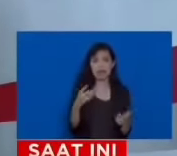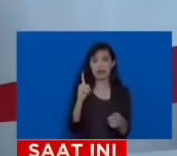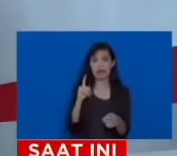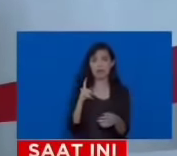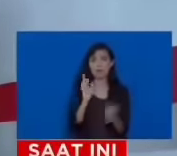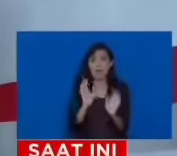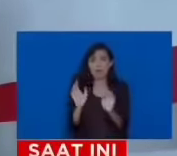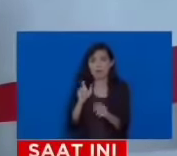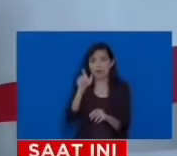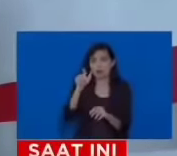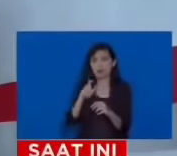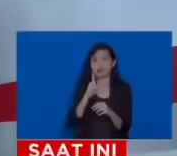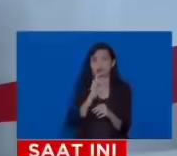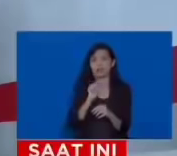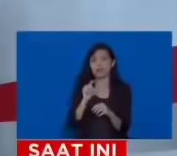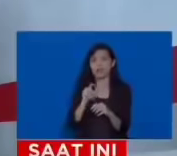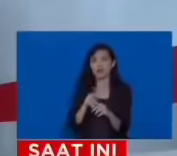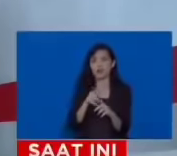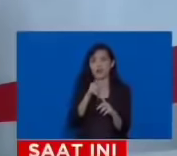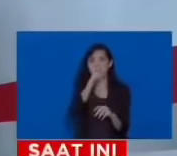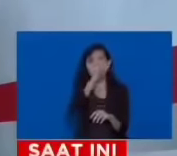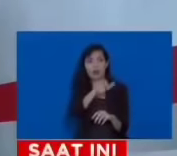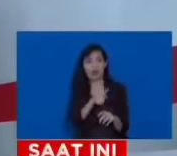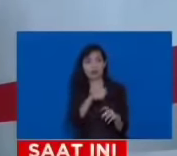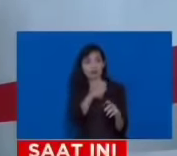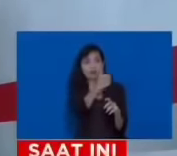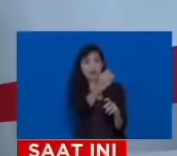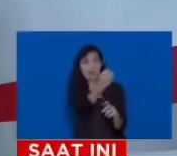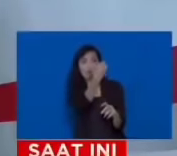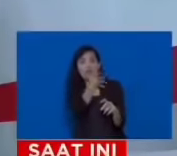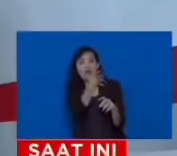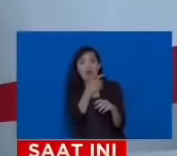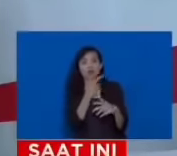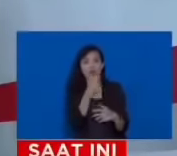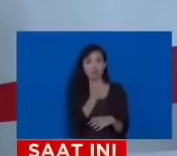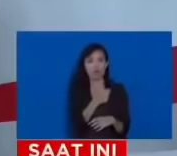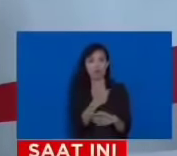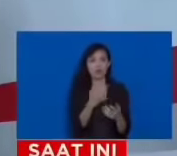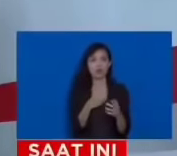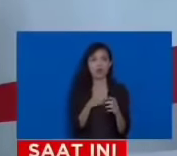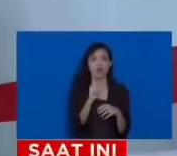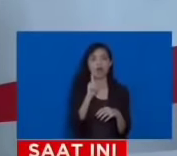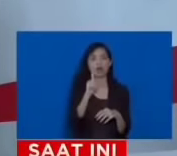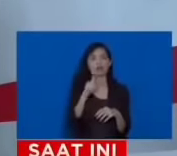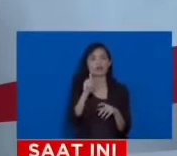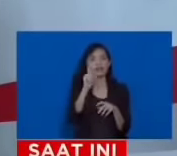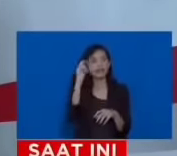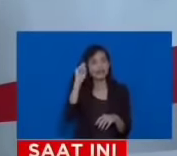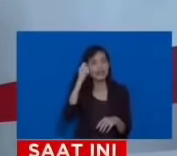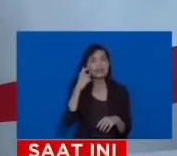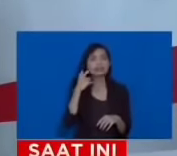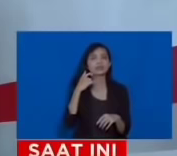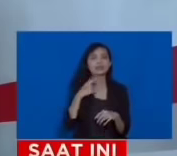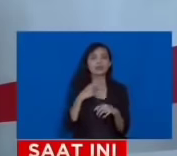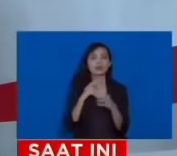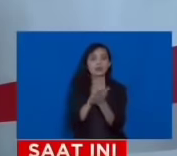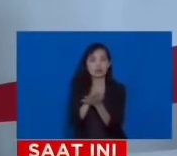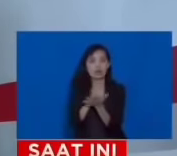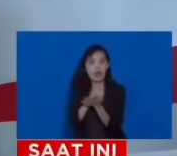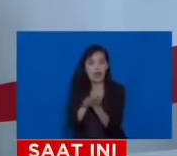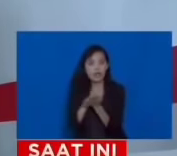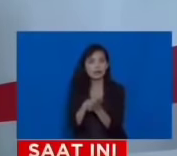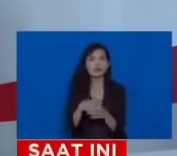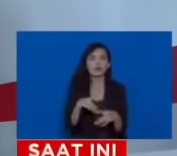yang memiliki potensi untuk menularkan ke kita. Di samping cuci tangan dengan menggunakan sabun